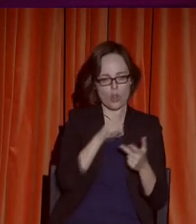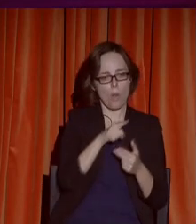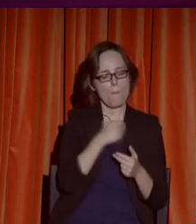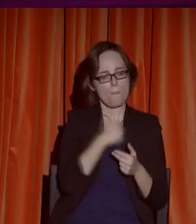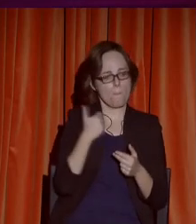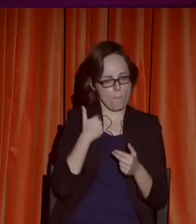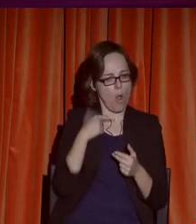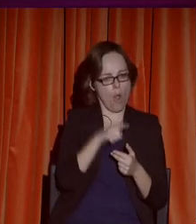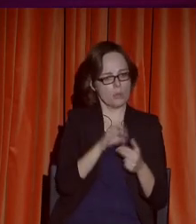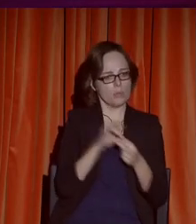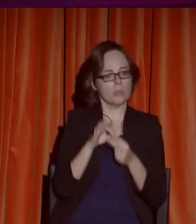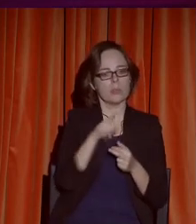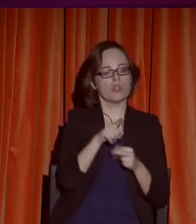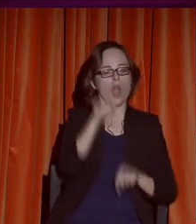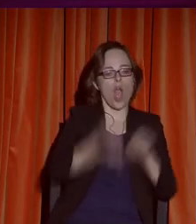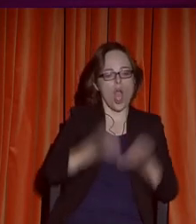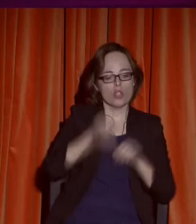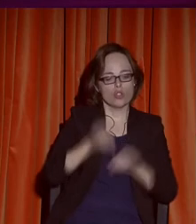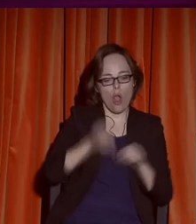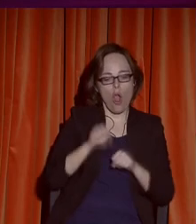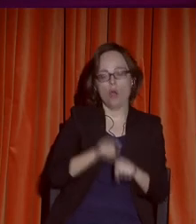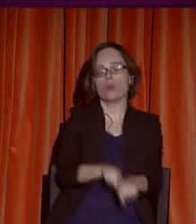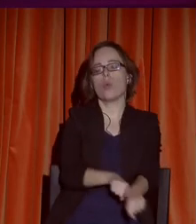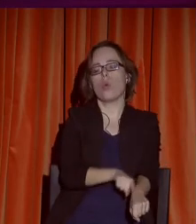podwórka również problem przewlekłości postępowań.